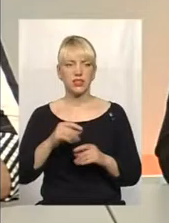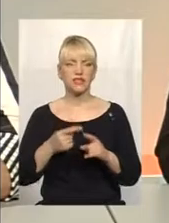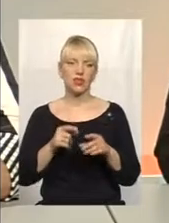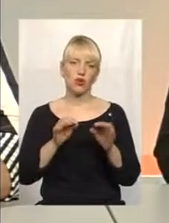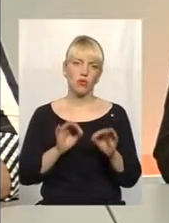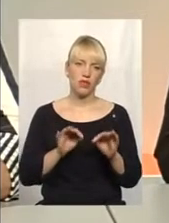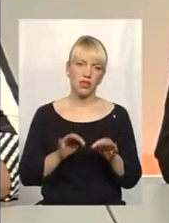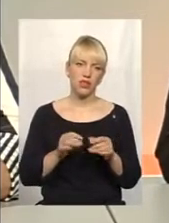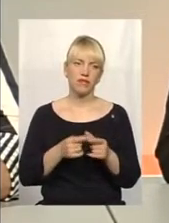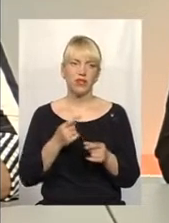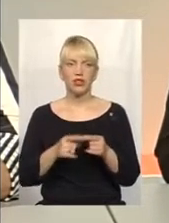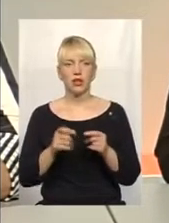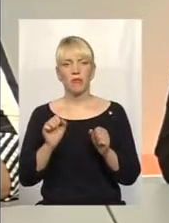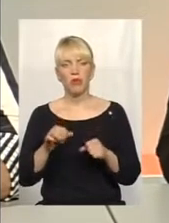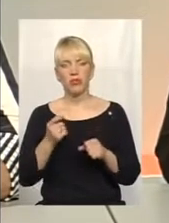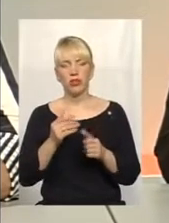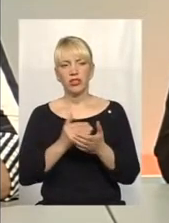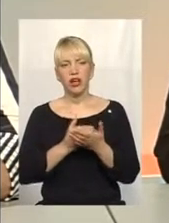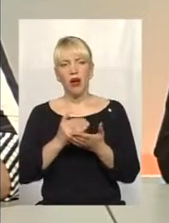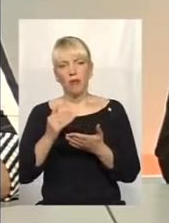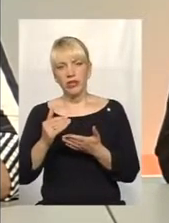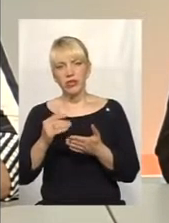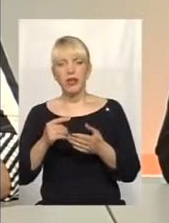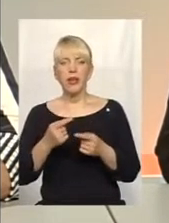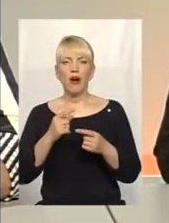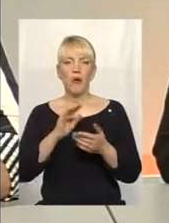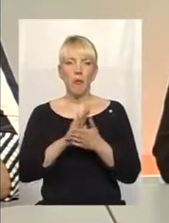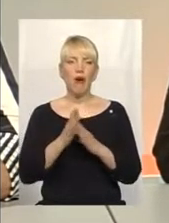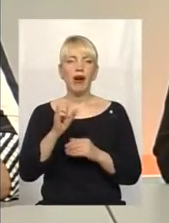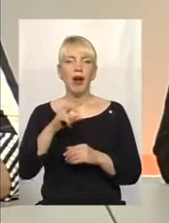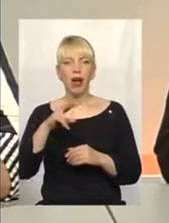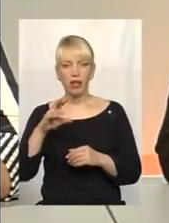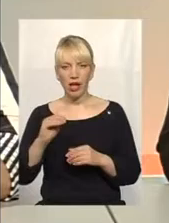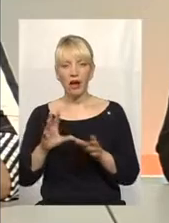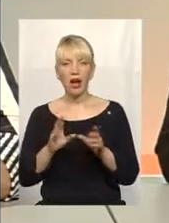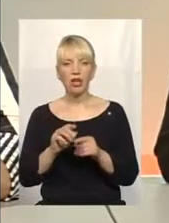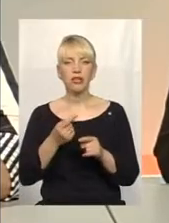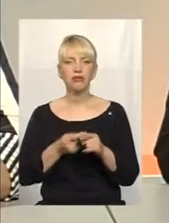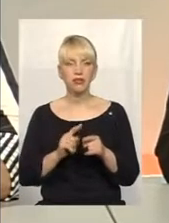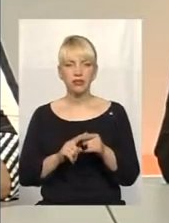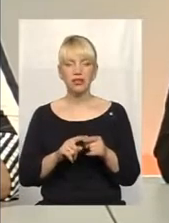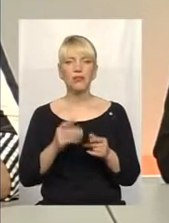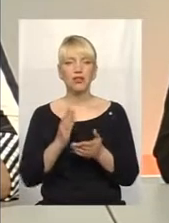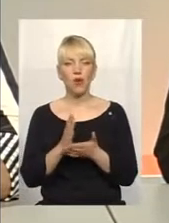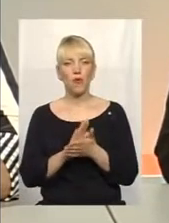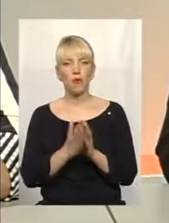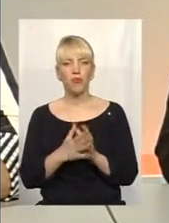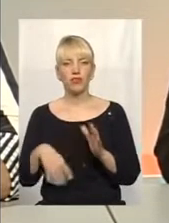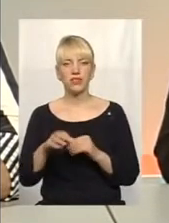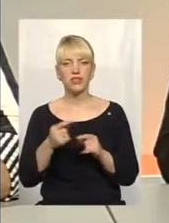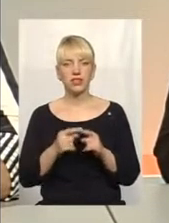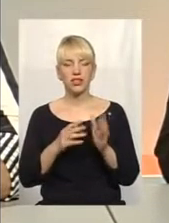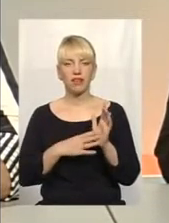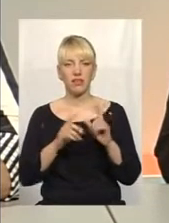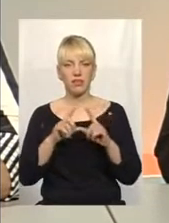вони, можливо, дещо вже завищені, це вже ну, інша тема, але разом з тим є вимоги. Тому усі ці заклади, усі ці 9 закладів,